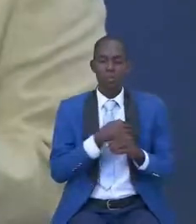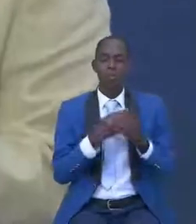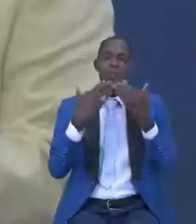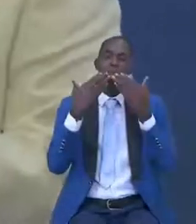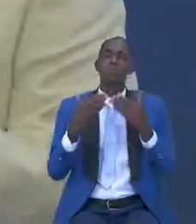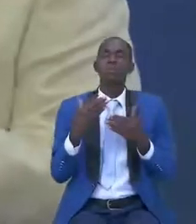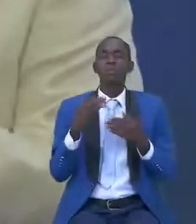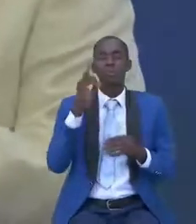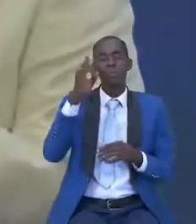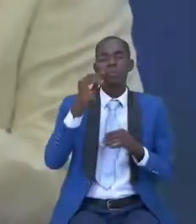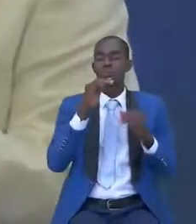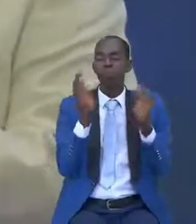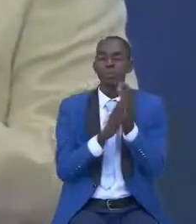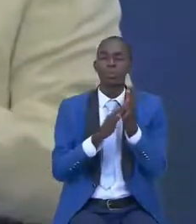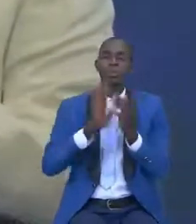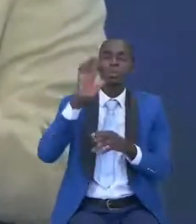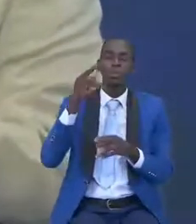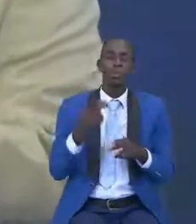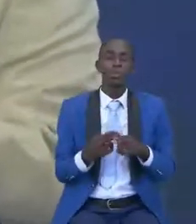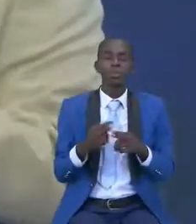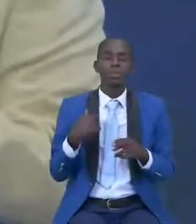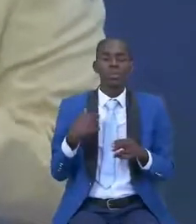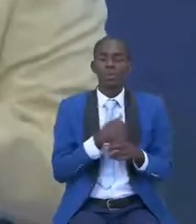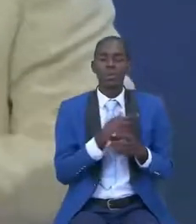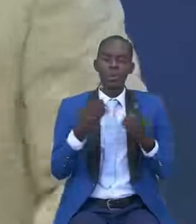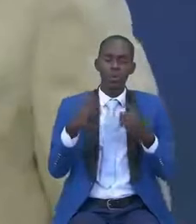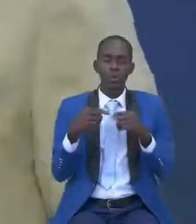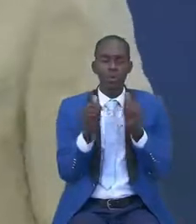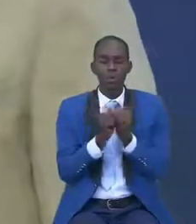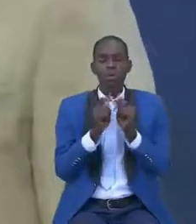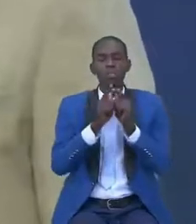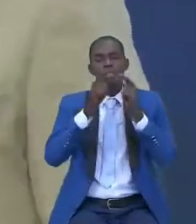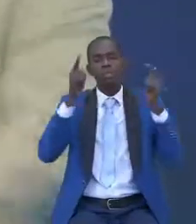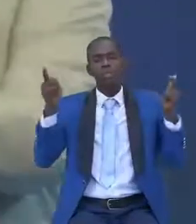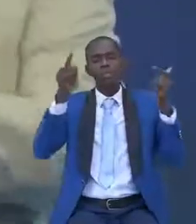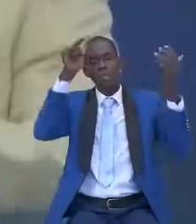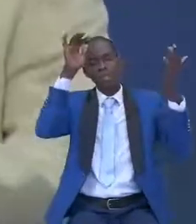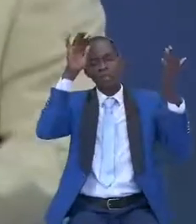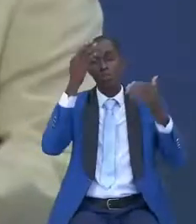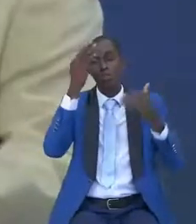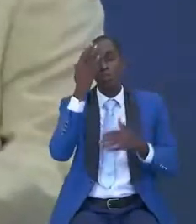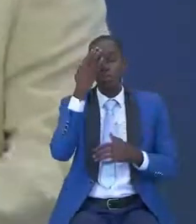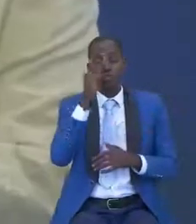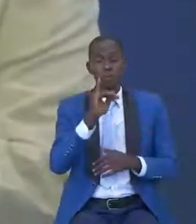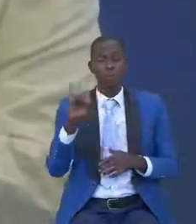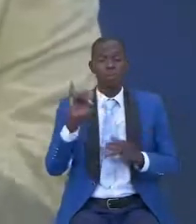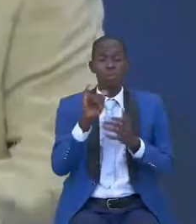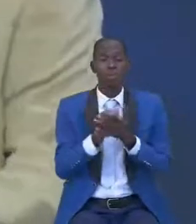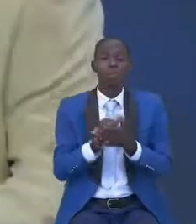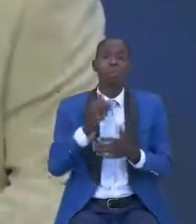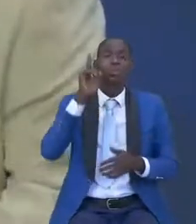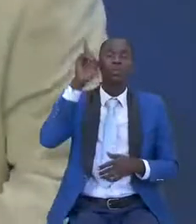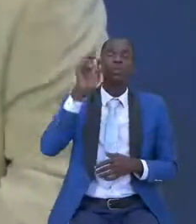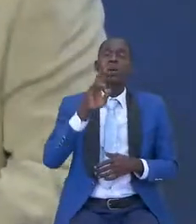faire. Seigneur, nous te remercions. Nous bénissons ton nom. Et nous venons avec de